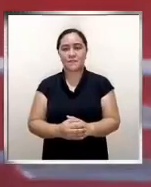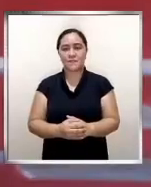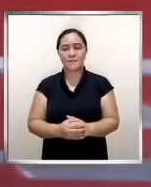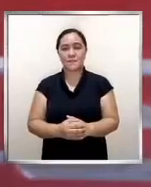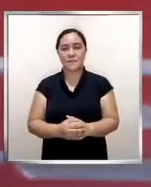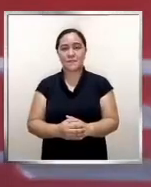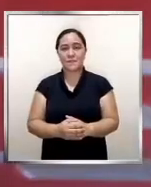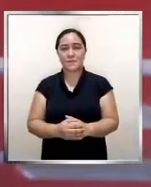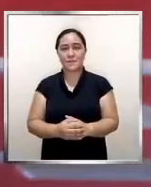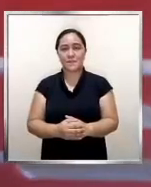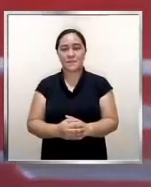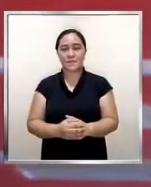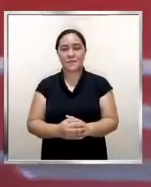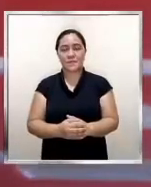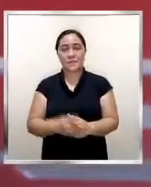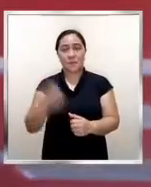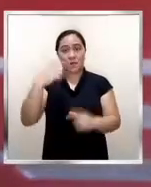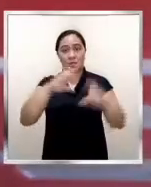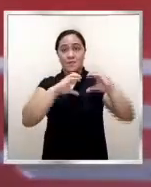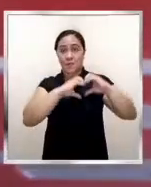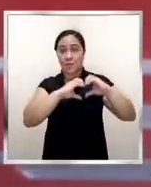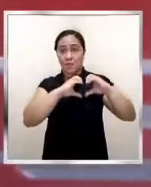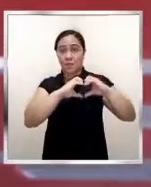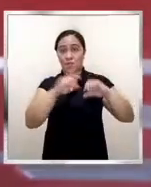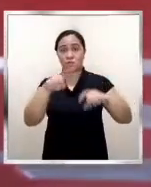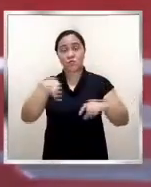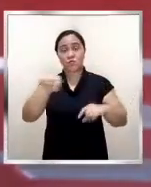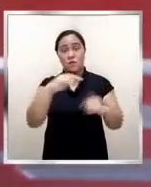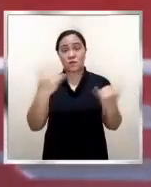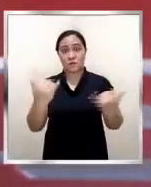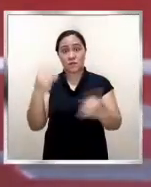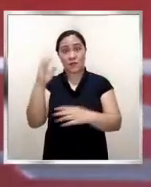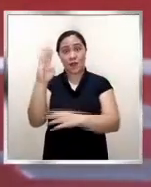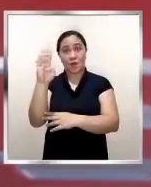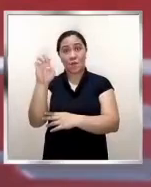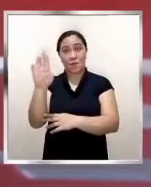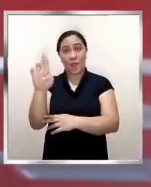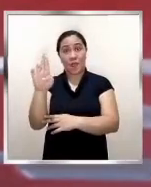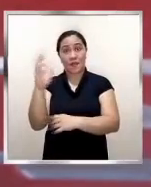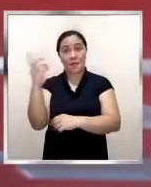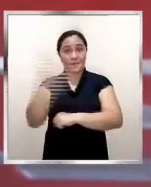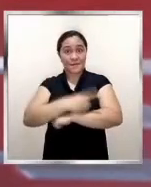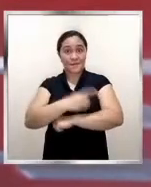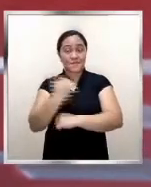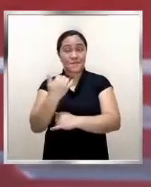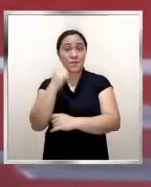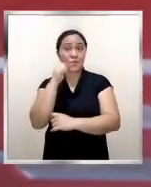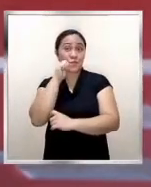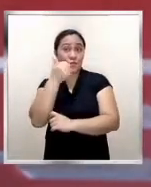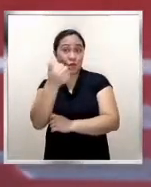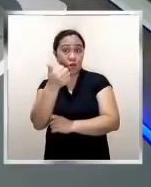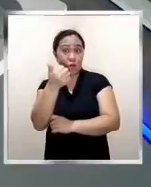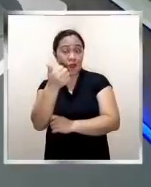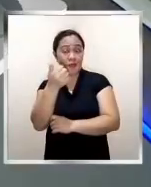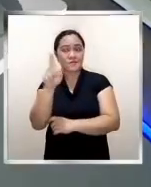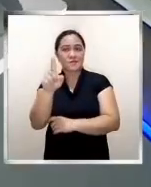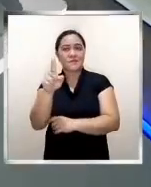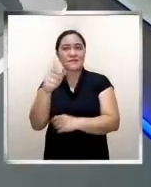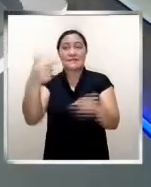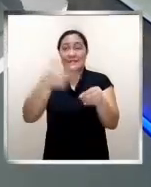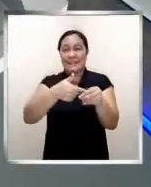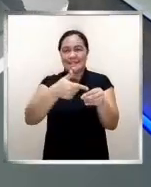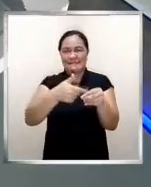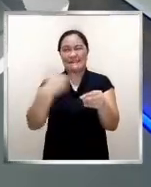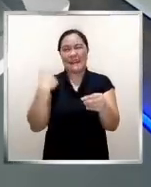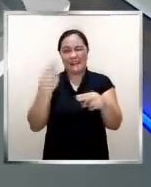Mga kapuso, sa unang araw ng bear months bukas, may paggalaw sa presyo ng mga produktong petrolyo.